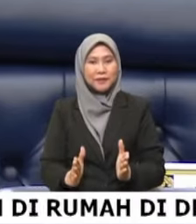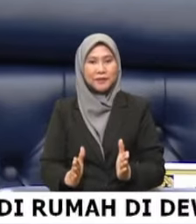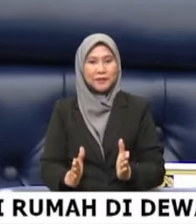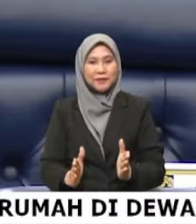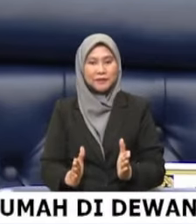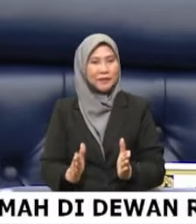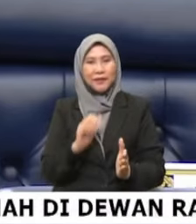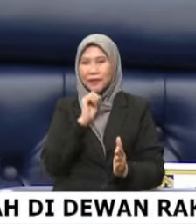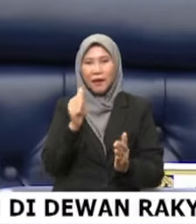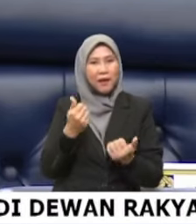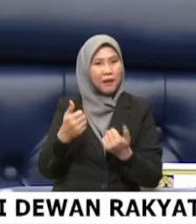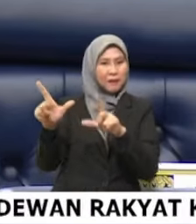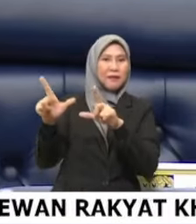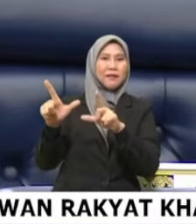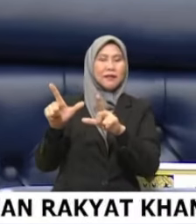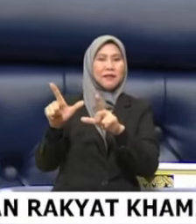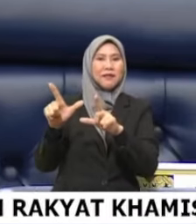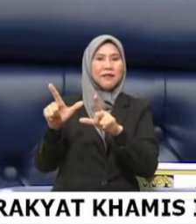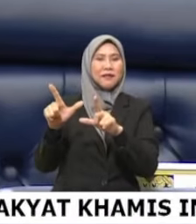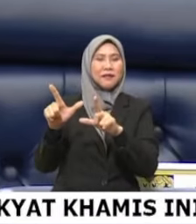tidak berkelayakan,